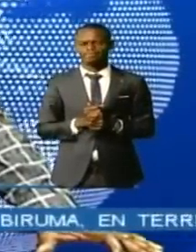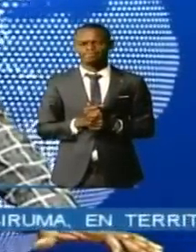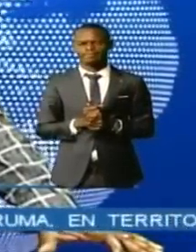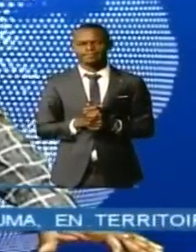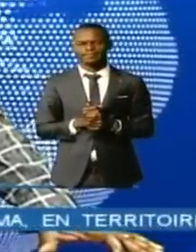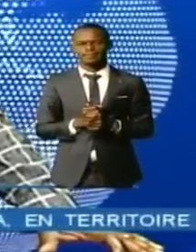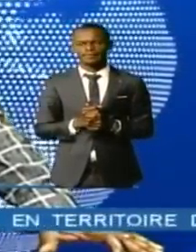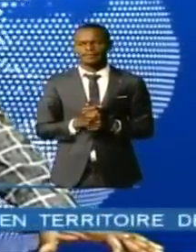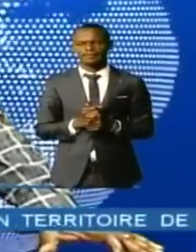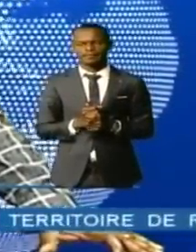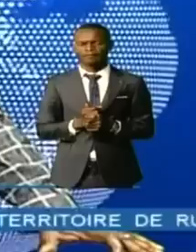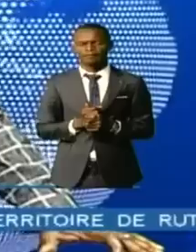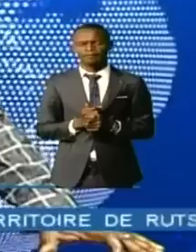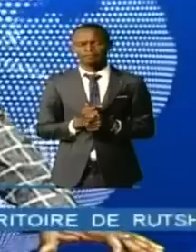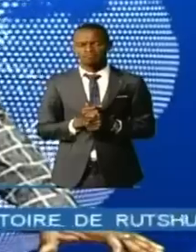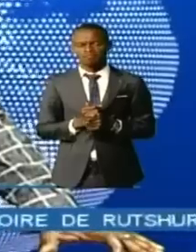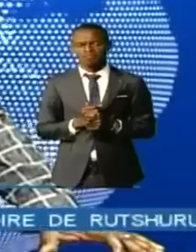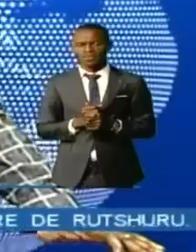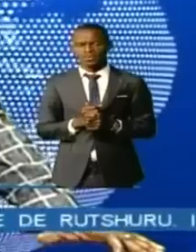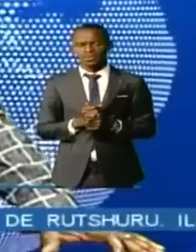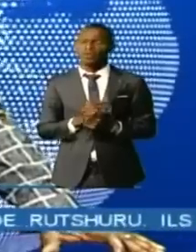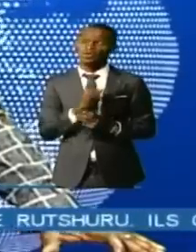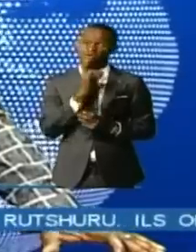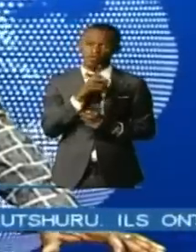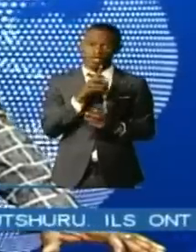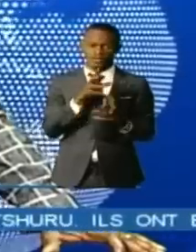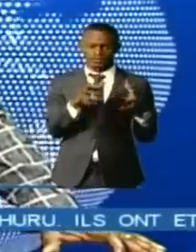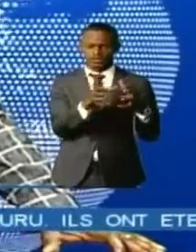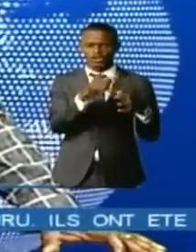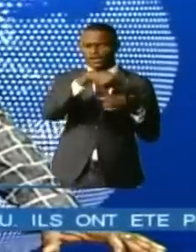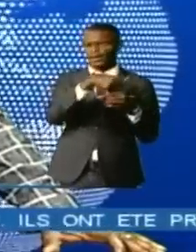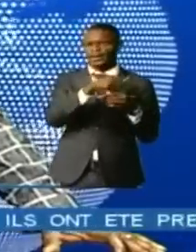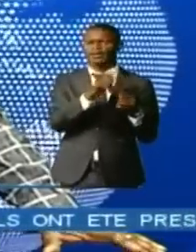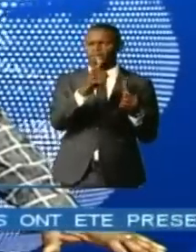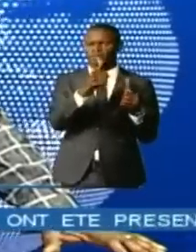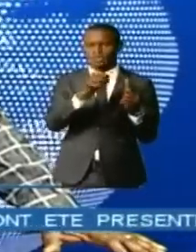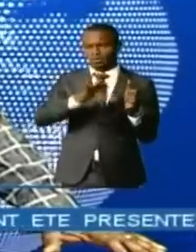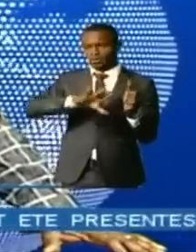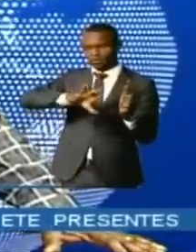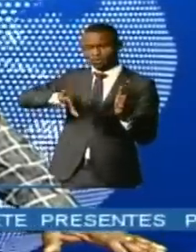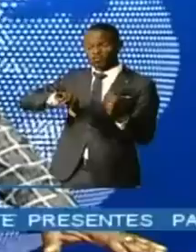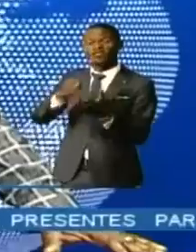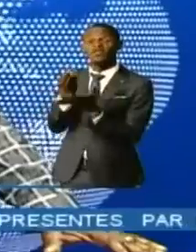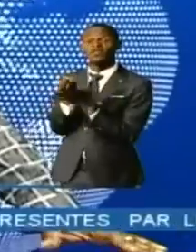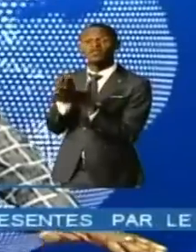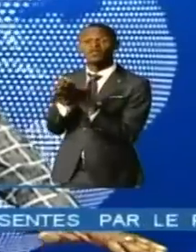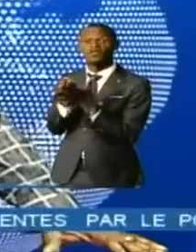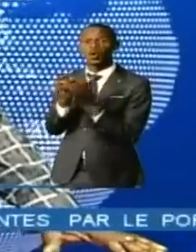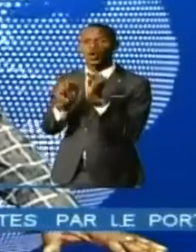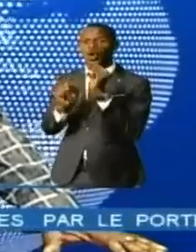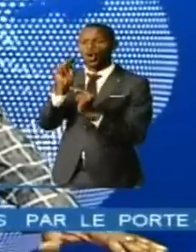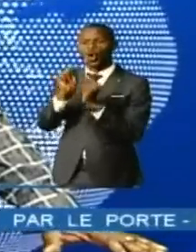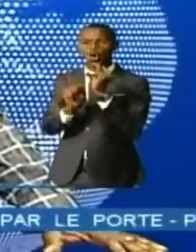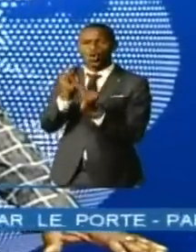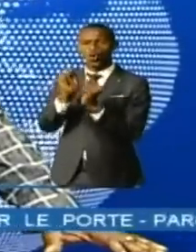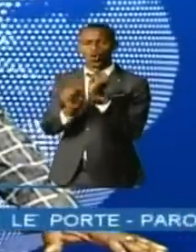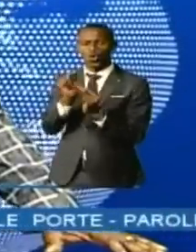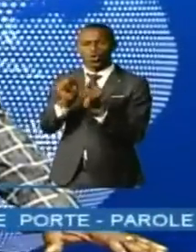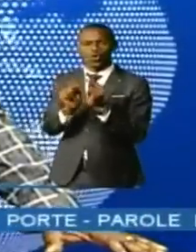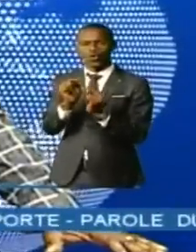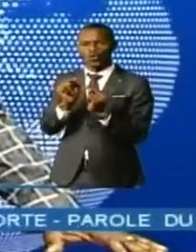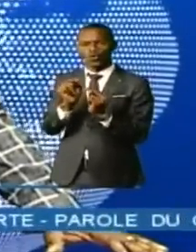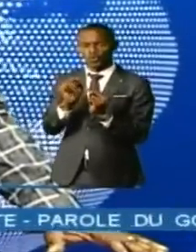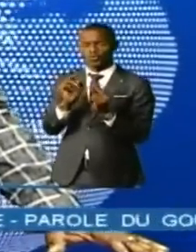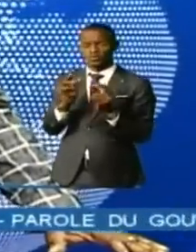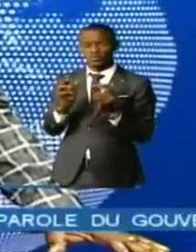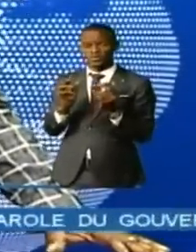a les attentes vis-à-vis de l'État congolais. Oui, en fait, ça, c'est le deuxième volet de la gouvernance financière de la DGDA. Ça veut dire qu'elle